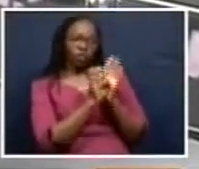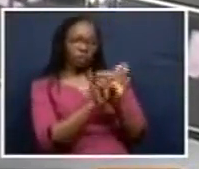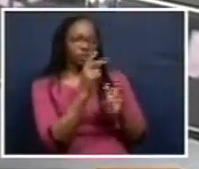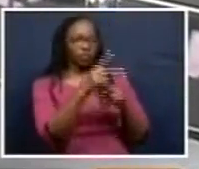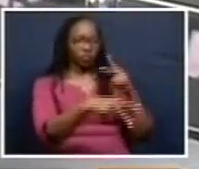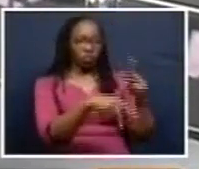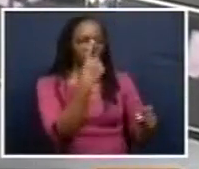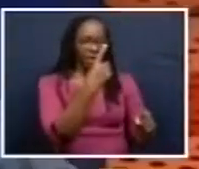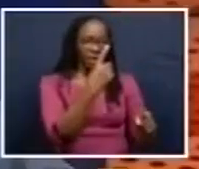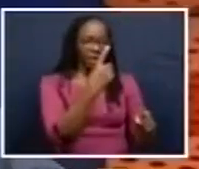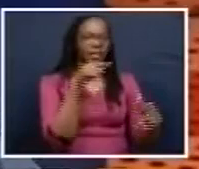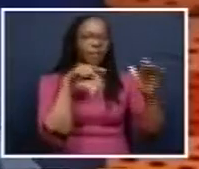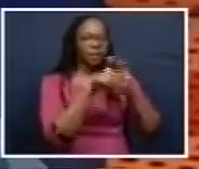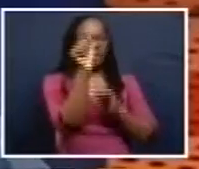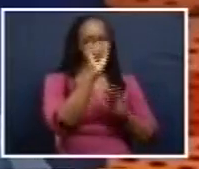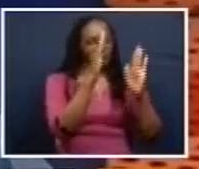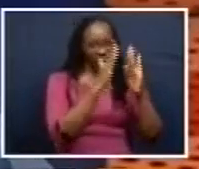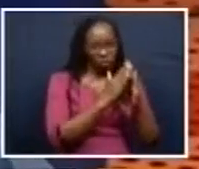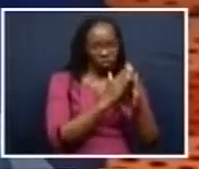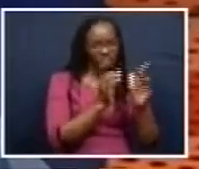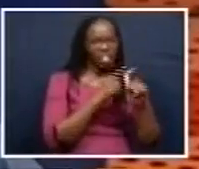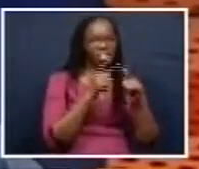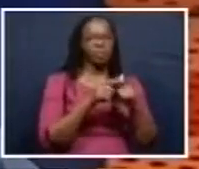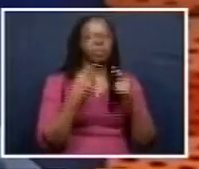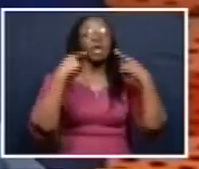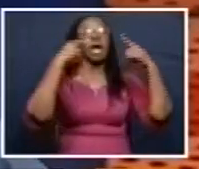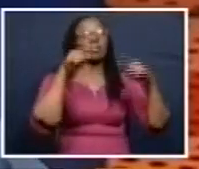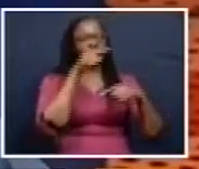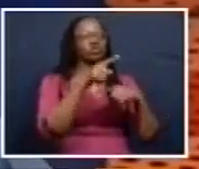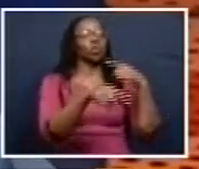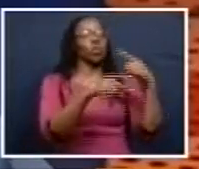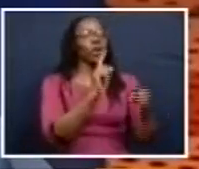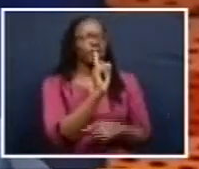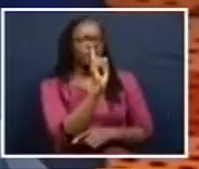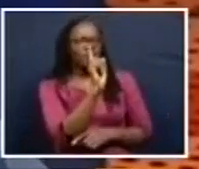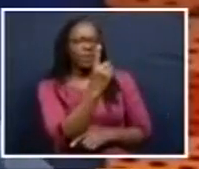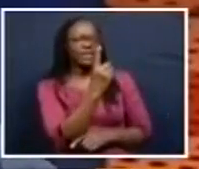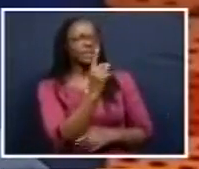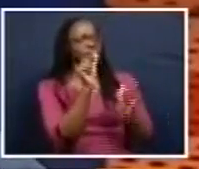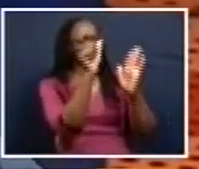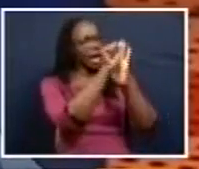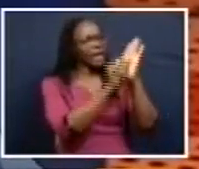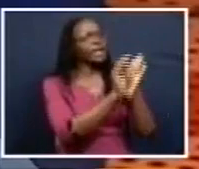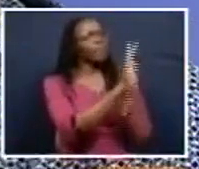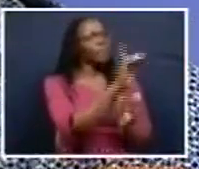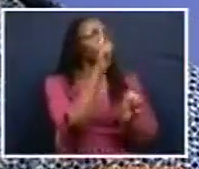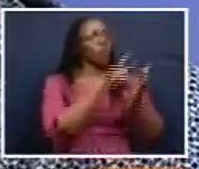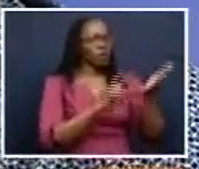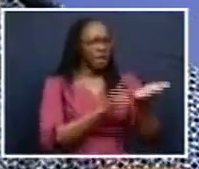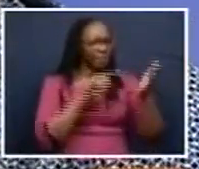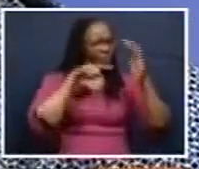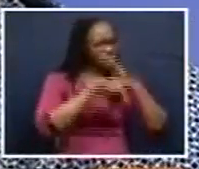kama umetangazwa leo Philip Murgor ndio mshindi kitu cha kwanza utakachokifanya kwa ajili ya taifa nini